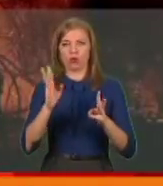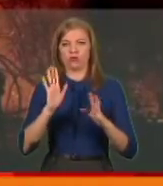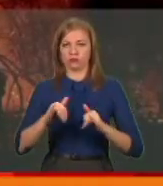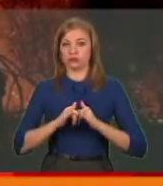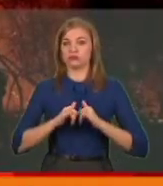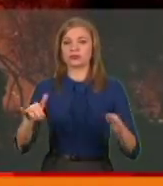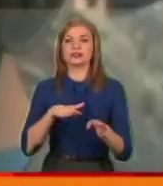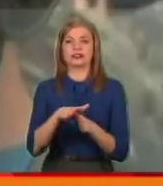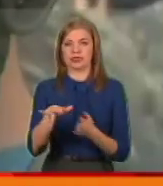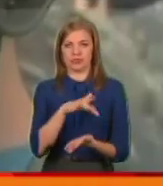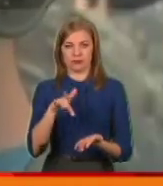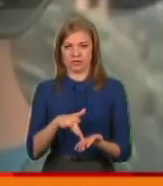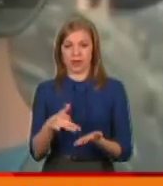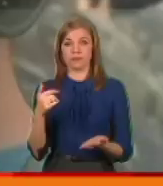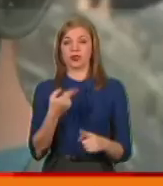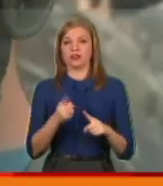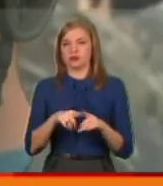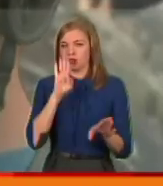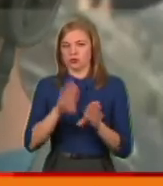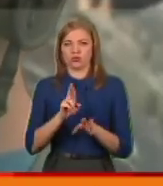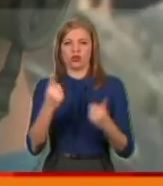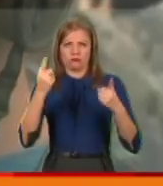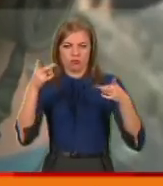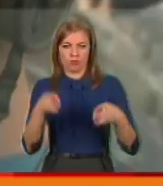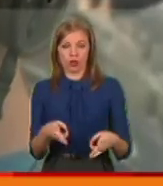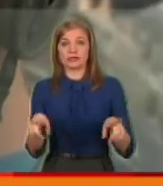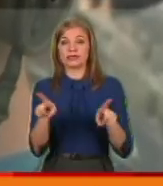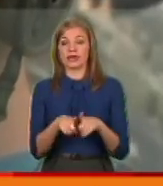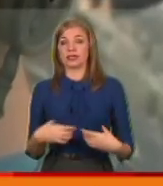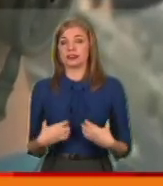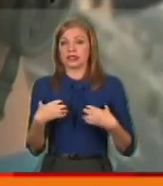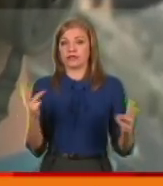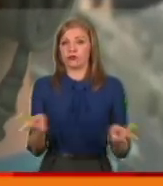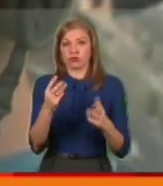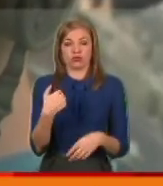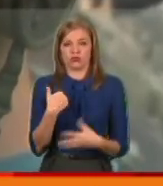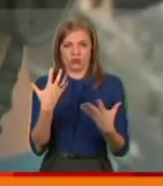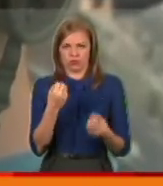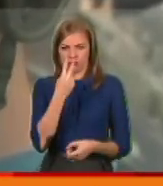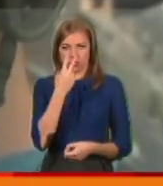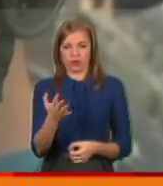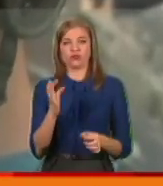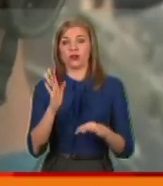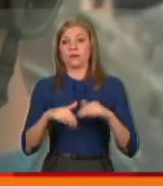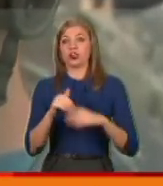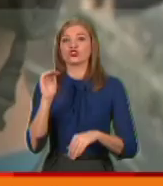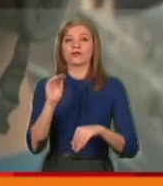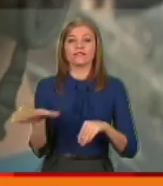охопить цілі міста. Це схоже на апокаліпсис. Таких страхітливих пожеж я ще не бачив, хоча